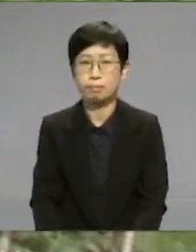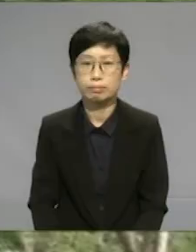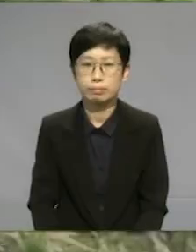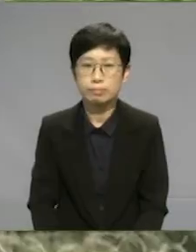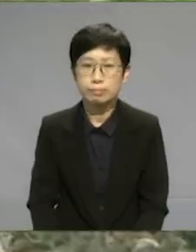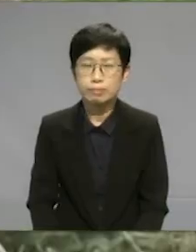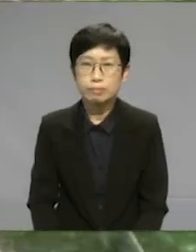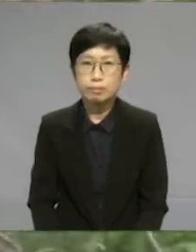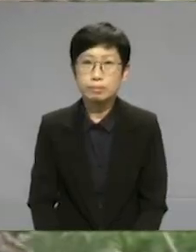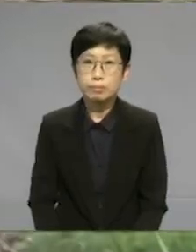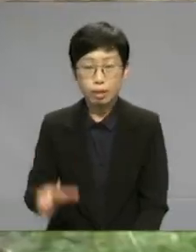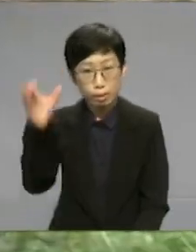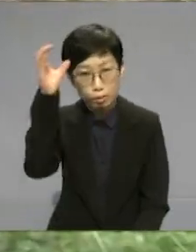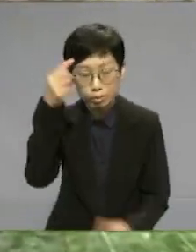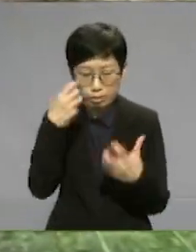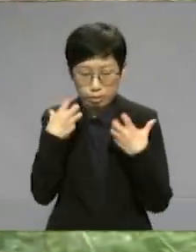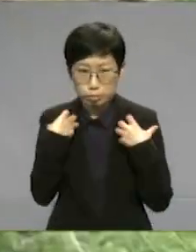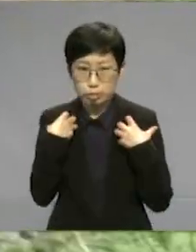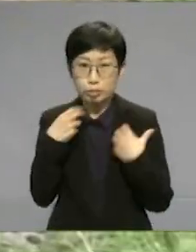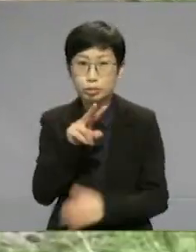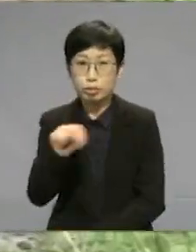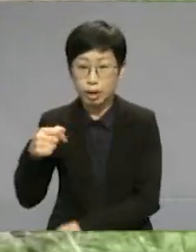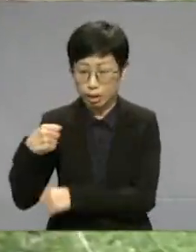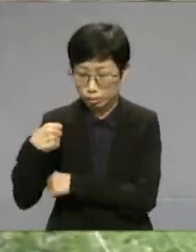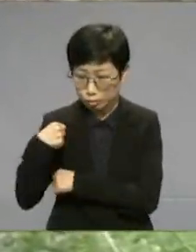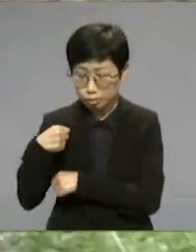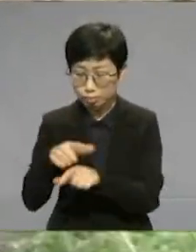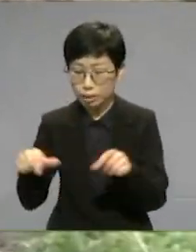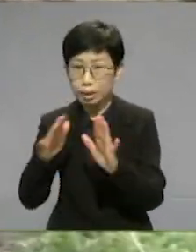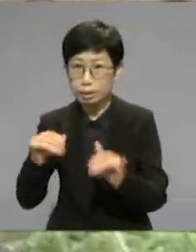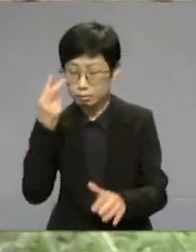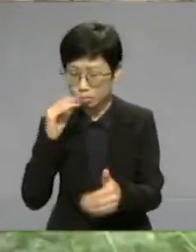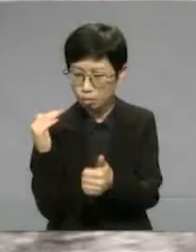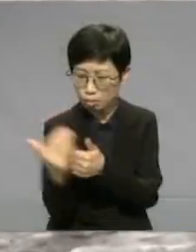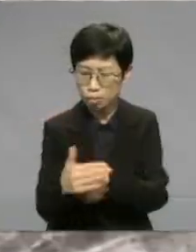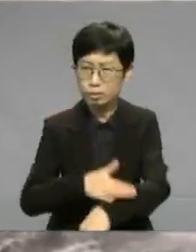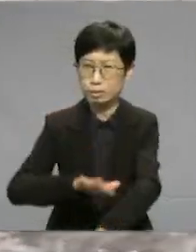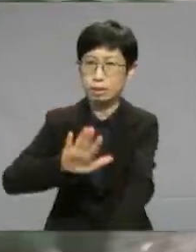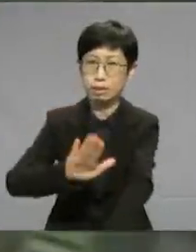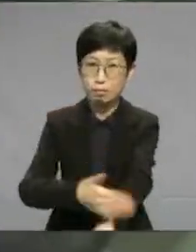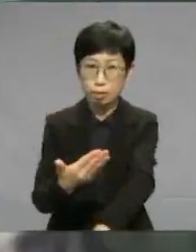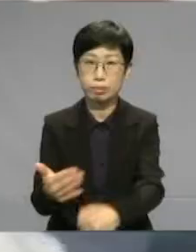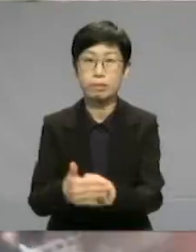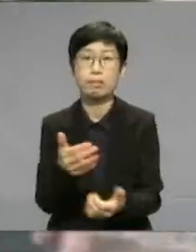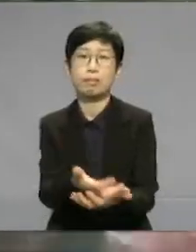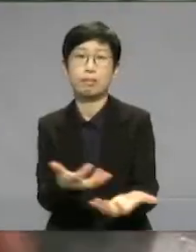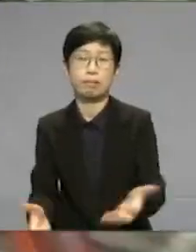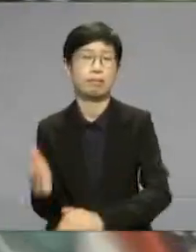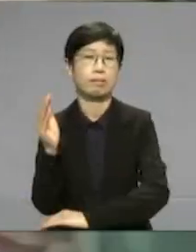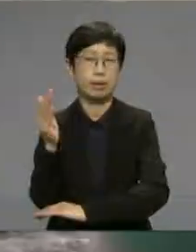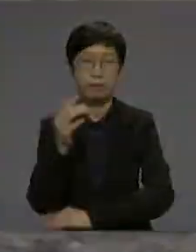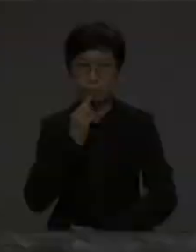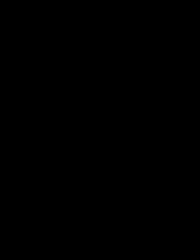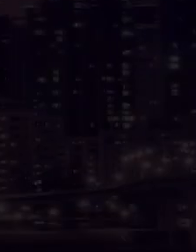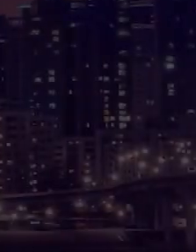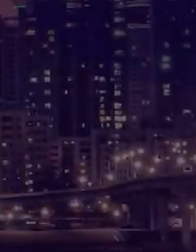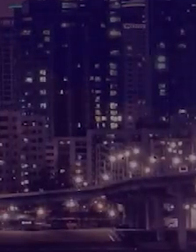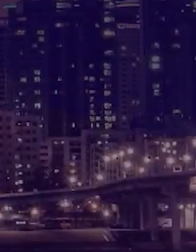민주콩고 정부는 유엔군이 민간인에 대한 반군의 공격을 제대로 막지 못한다면서 철군을 주장해